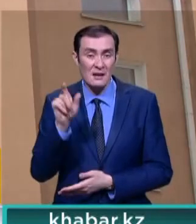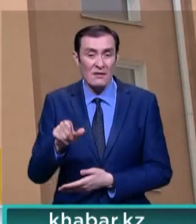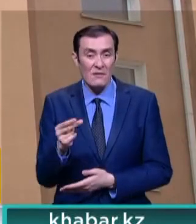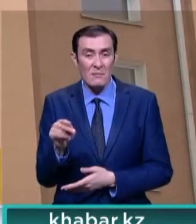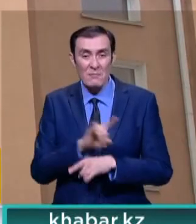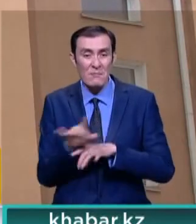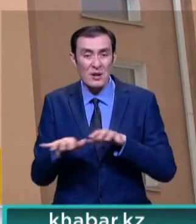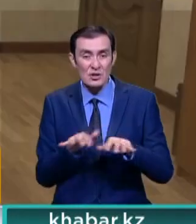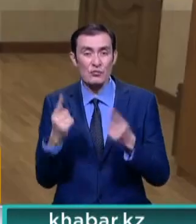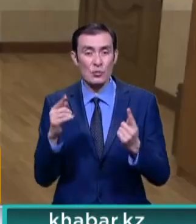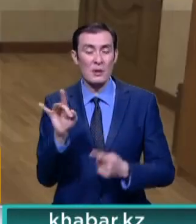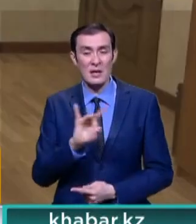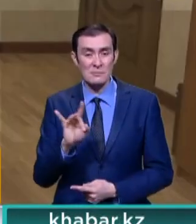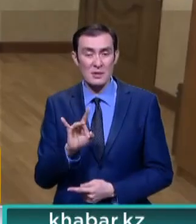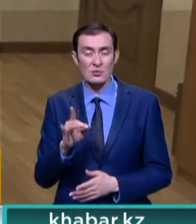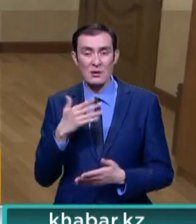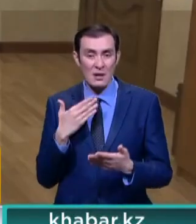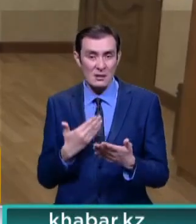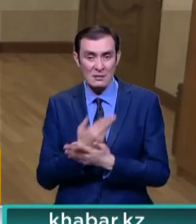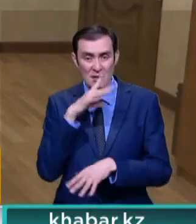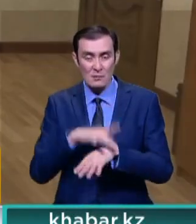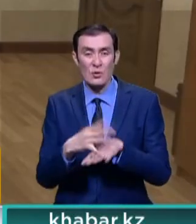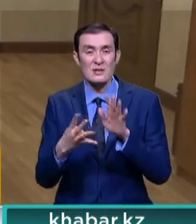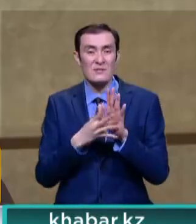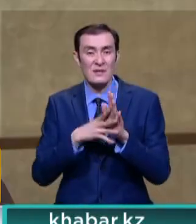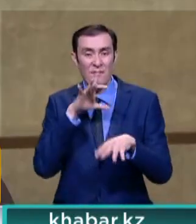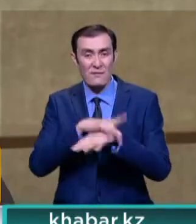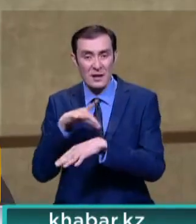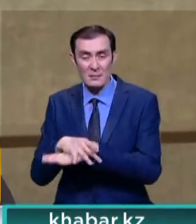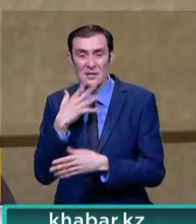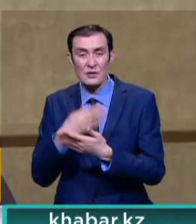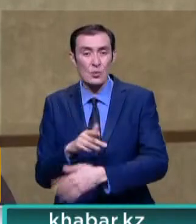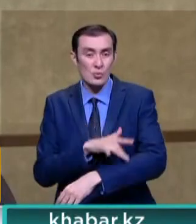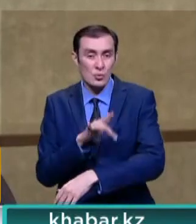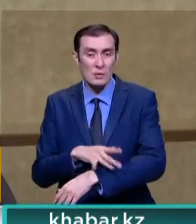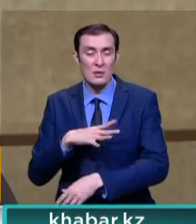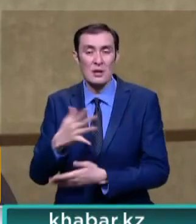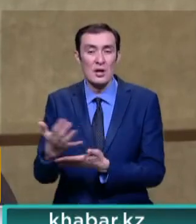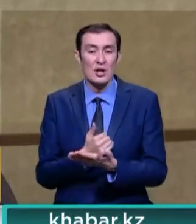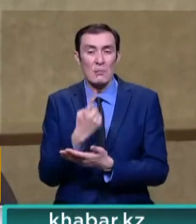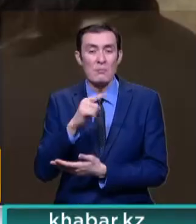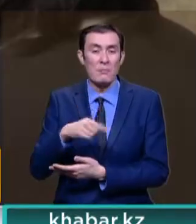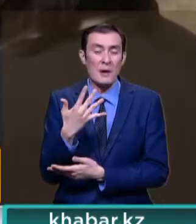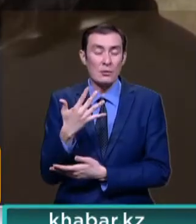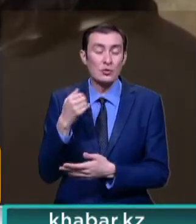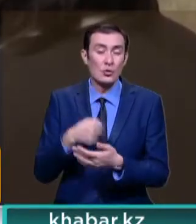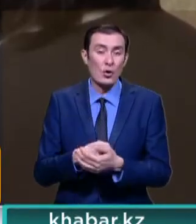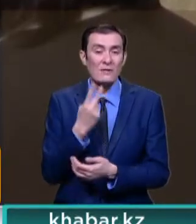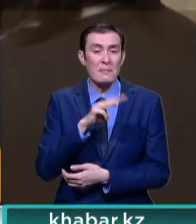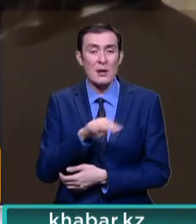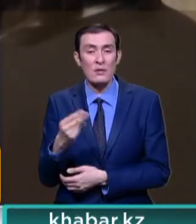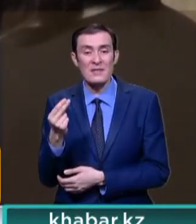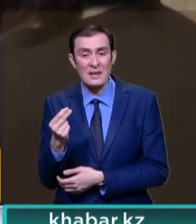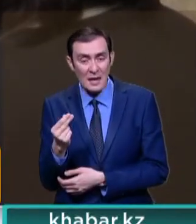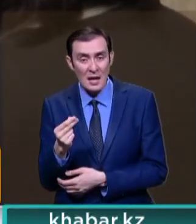в мошенничестве в крупном размере уже доказана по 9 эпизодам. За свои услуги госслужащий получал от